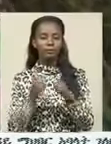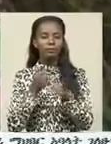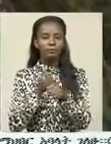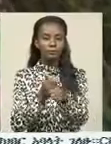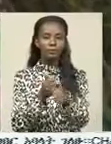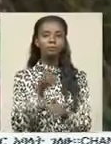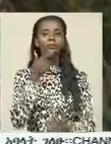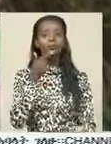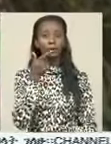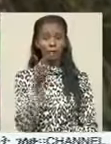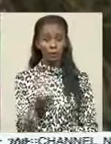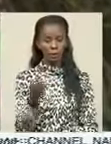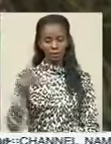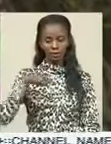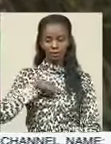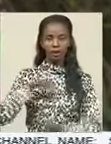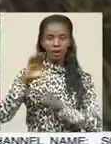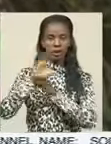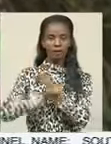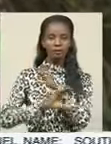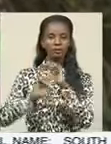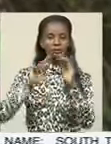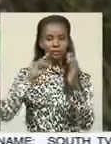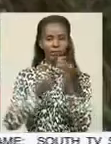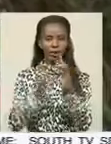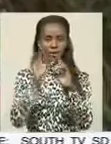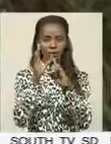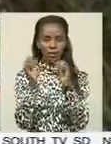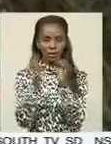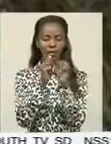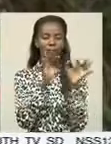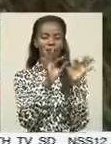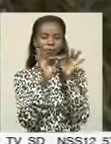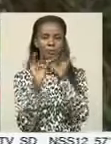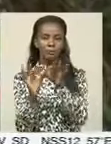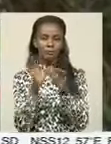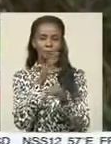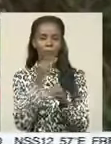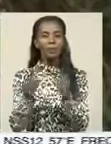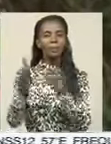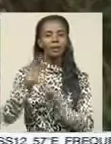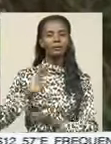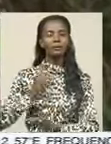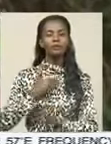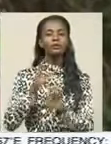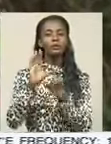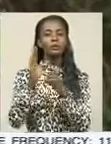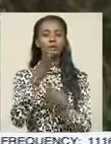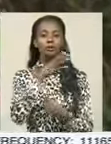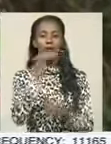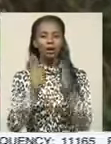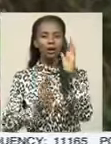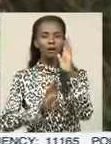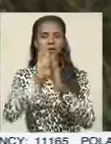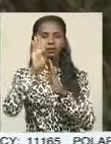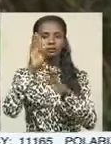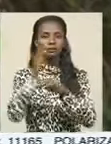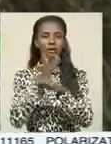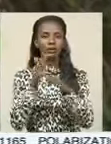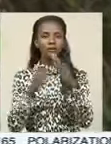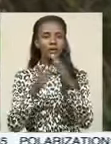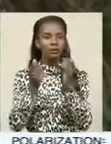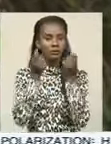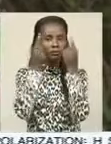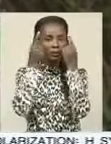የምንከተለው የሚለውን ከእኛ ሀገር ተጨባጭ ሁኔታ ጋር በማያያዝና የህዝባችን ሁኔታና የእድገት ደረጃ ግንዛቤ